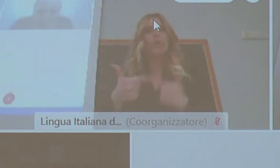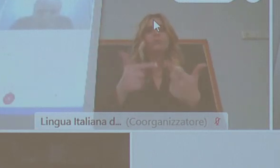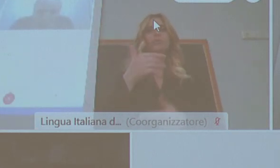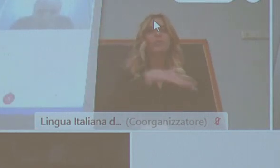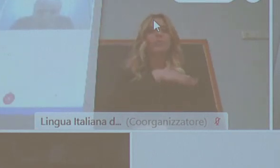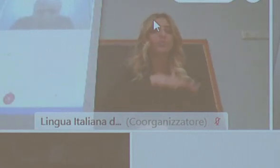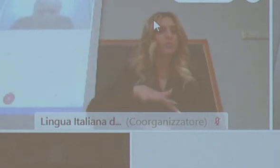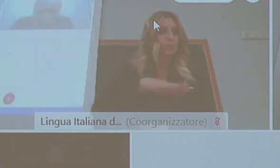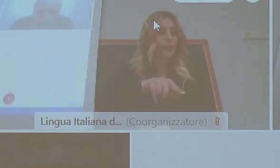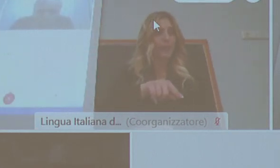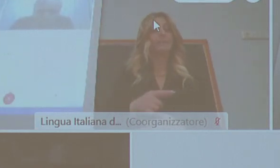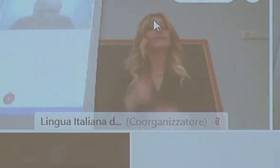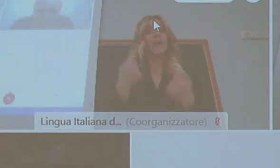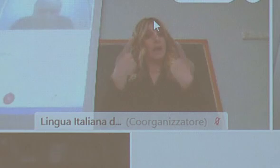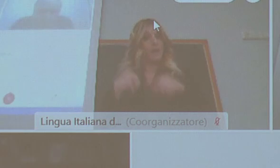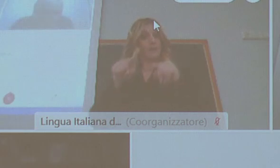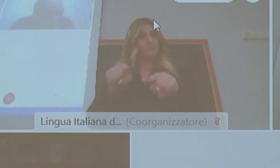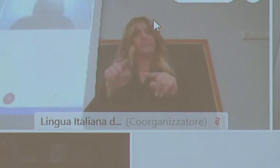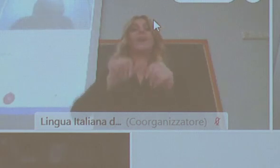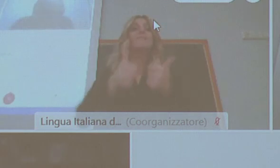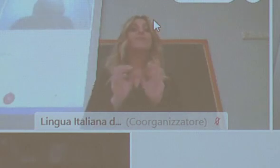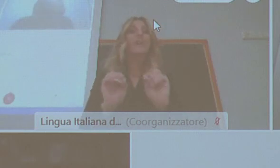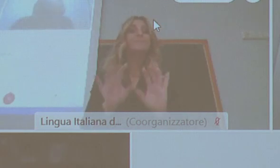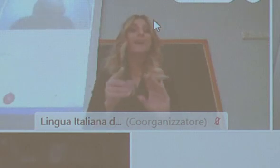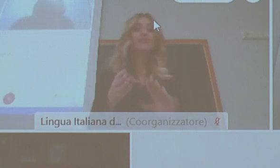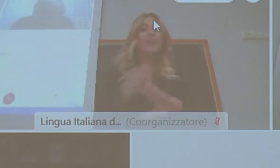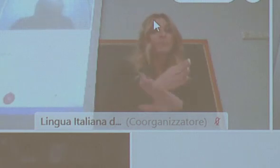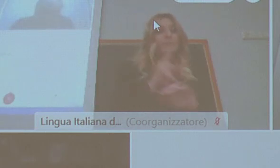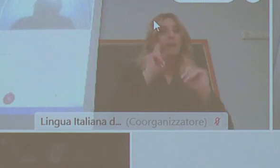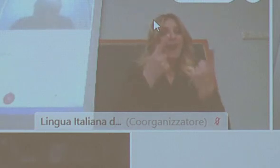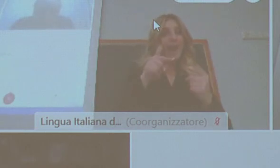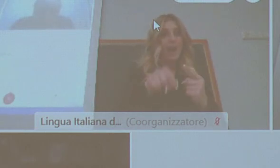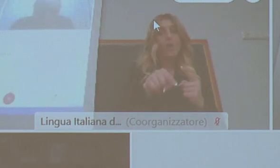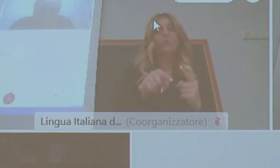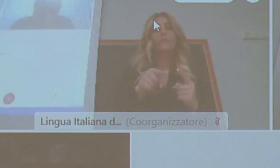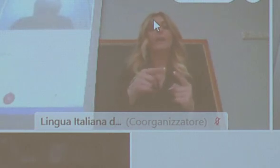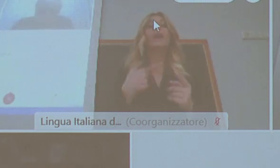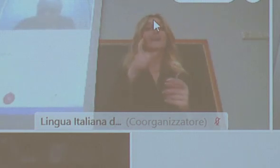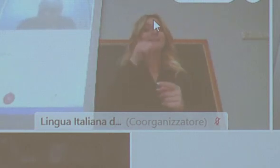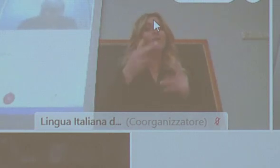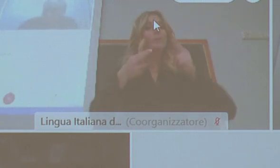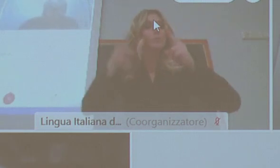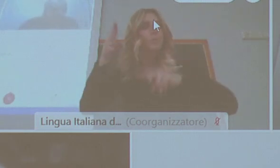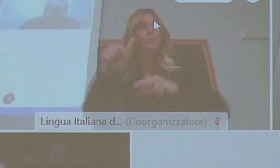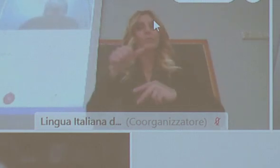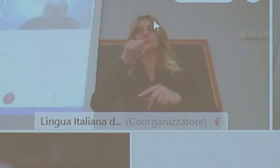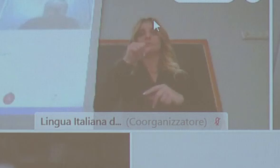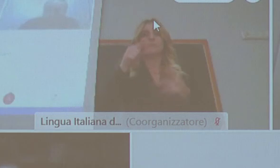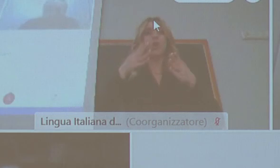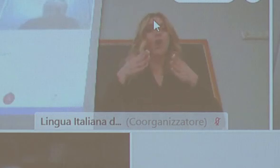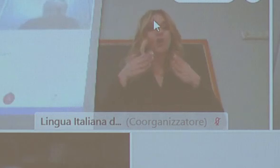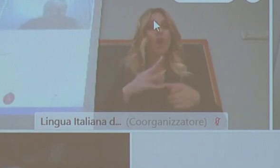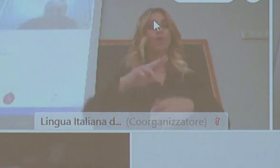studenti. E lì, nella formazione post laurea, ancora più rispetto ai corsi